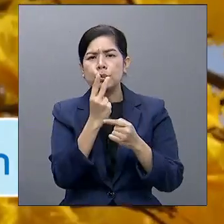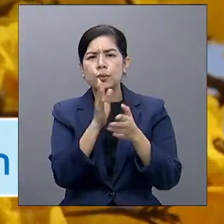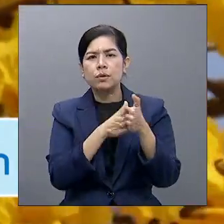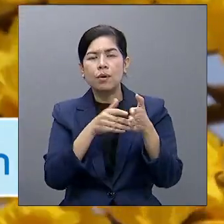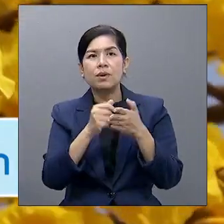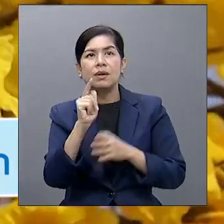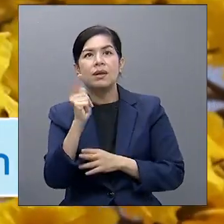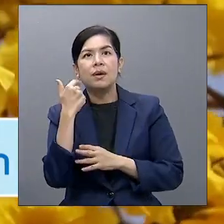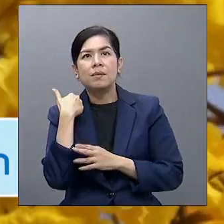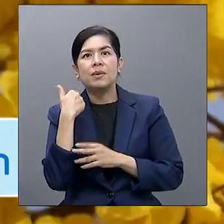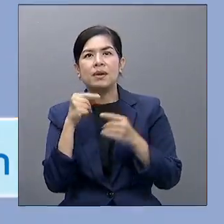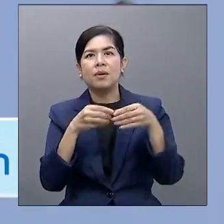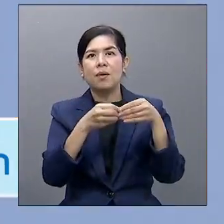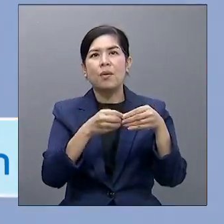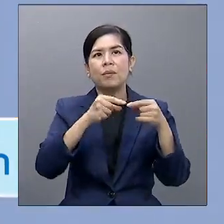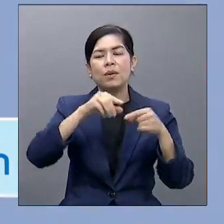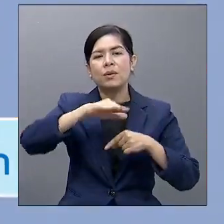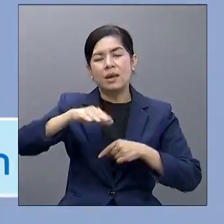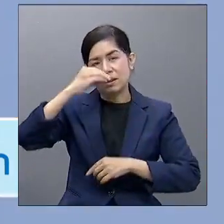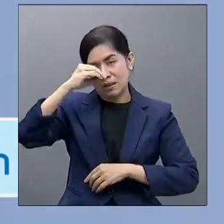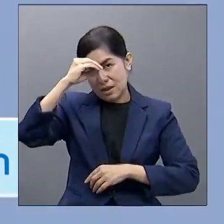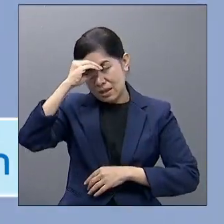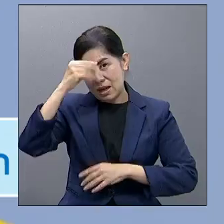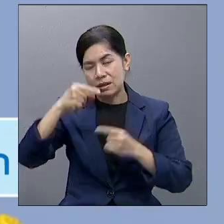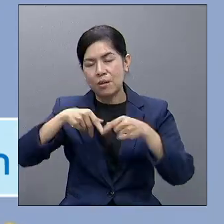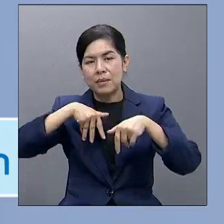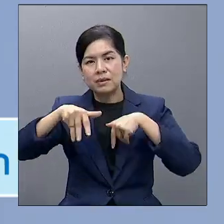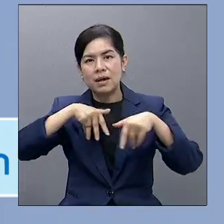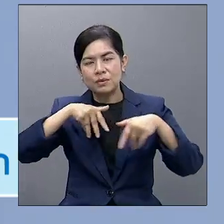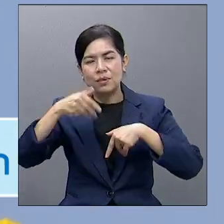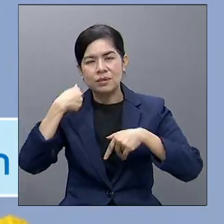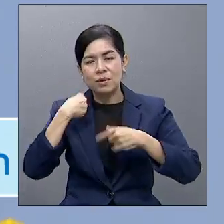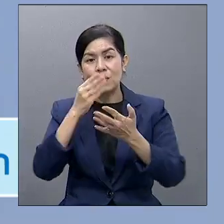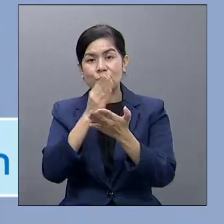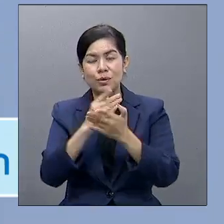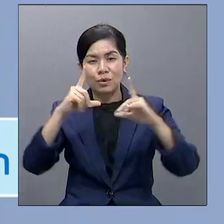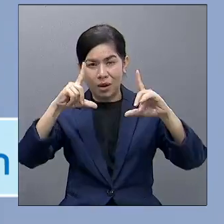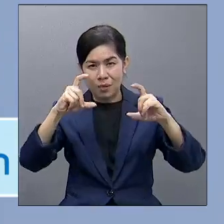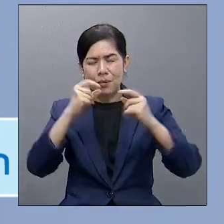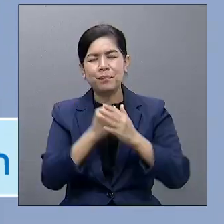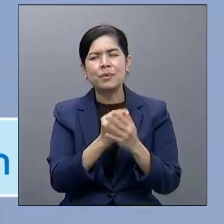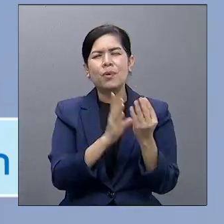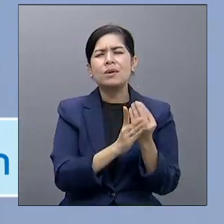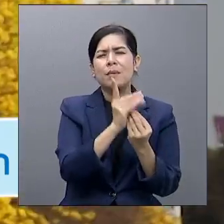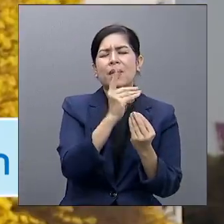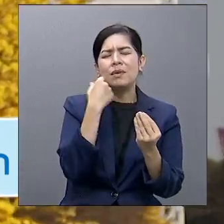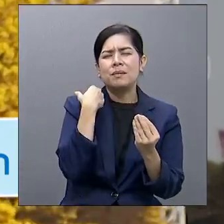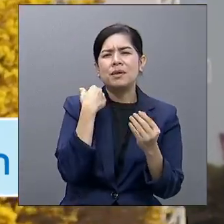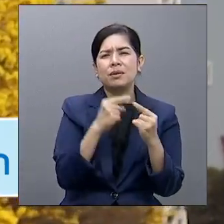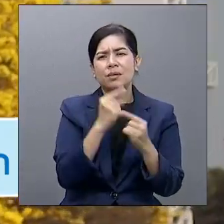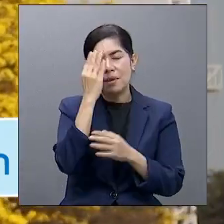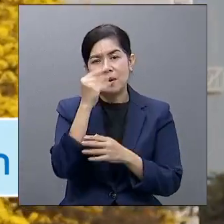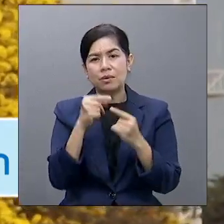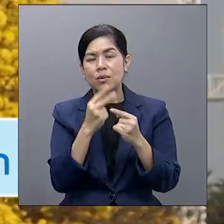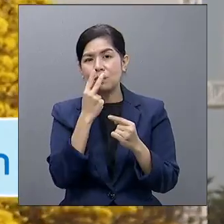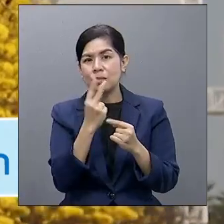ถ่ายรูปค่ะโดยเฉพาะนักศึกษาและประชาชนทั่วไปต่างแวะมาถ่ายรูปกันอย่างสวยงามเคาดกันว่า 1สัปดาห์ดอกเหลืองเชียงรายจะบานเต็มพื้นที่สวย